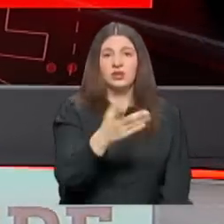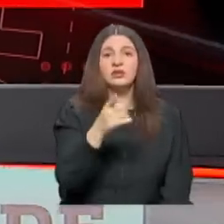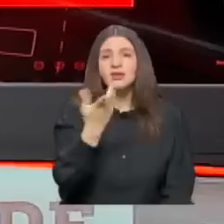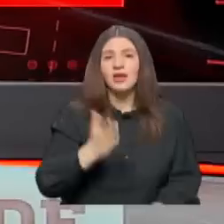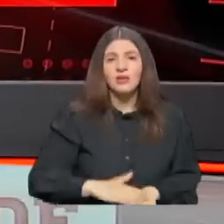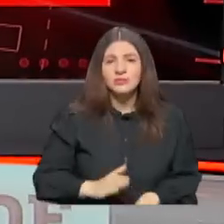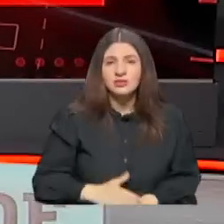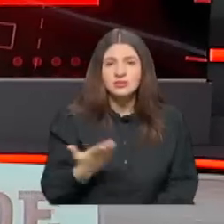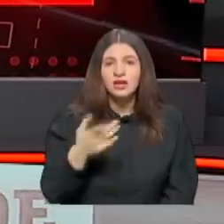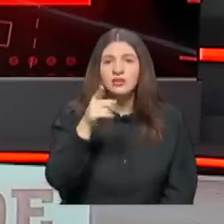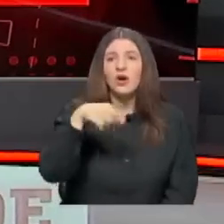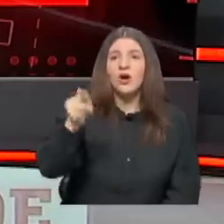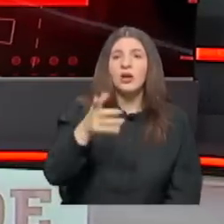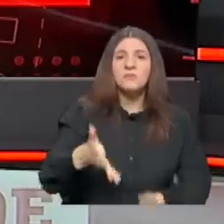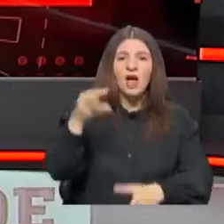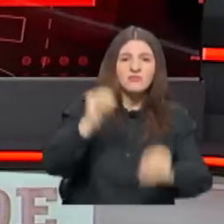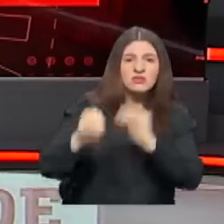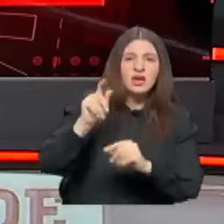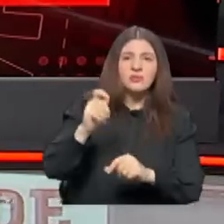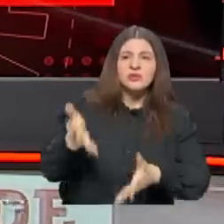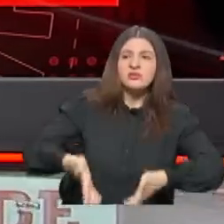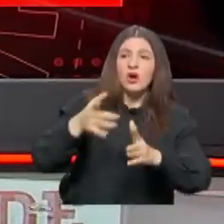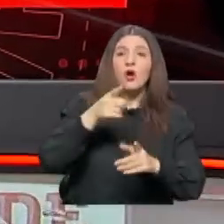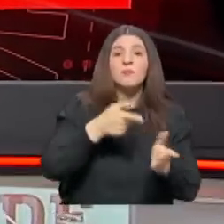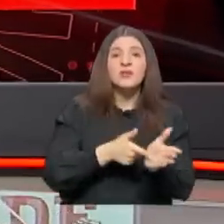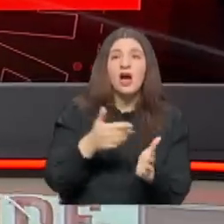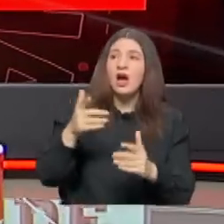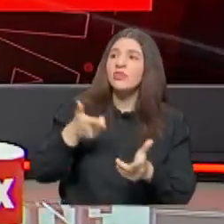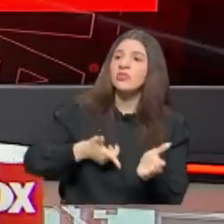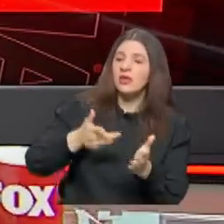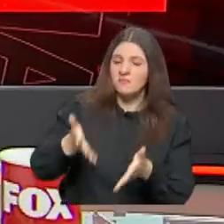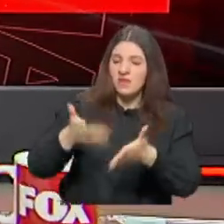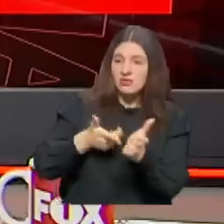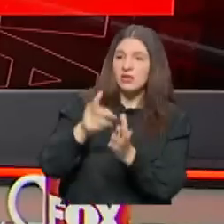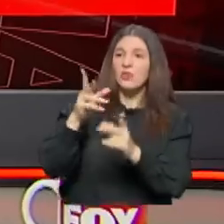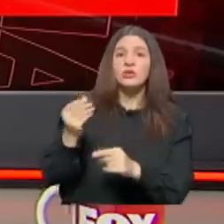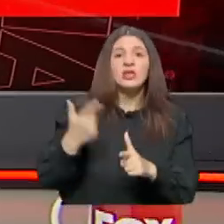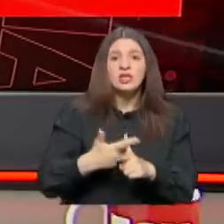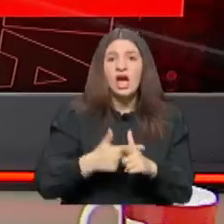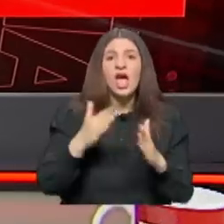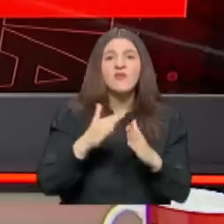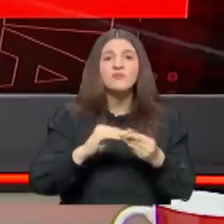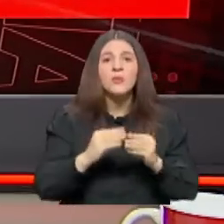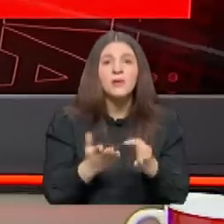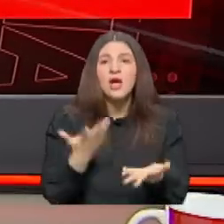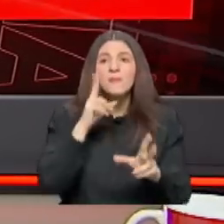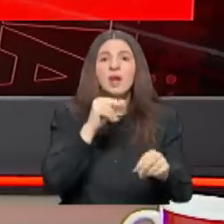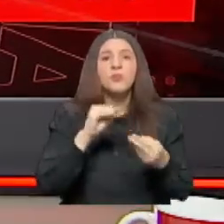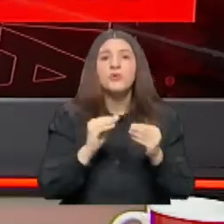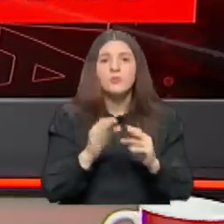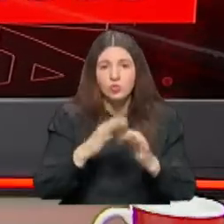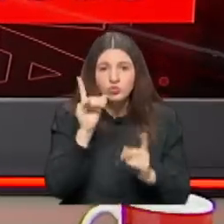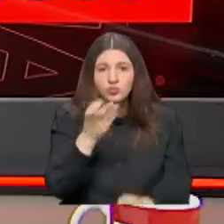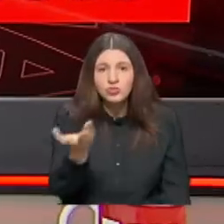Siz ne yaptınız? Siz oralara bina diktiniz. Onlar bina tarlası oldu. Peki kira meselesini, konut meselesini, barınma